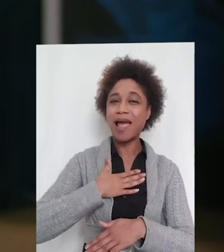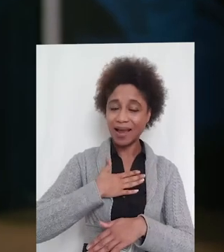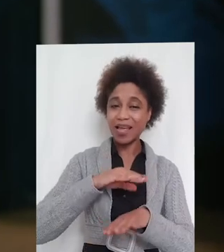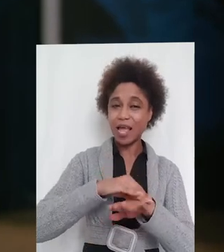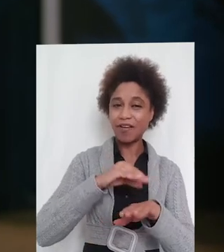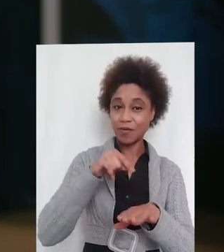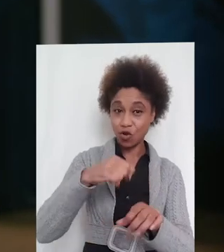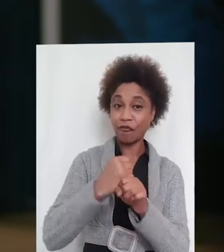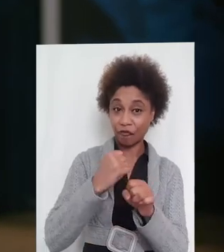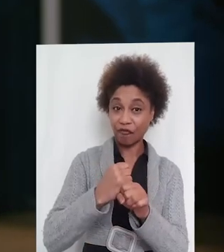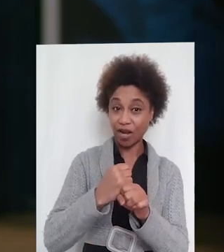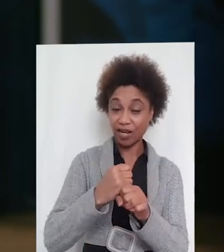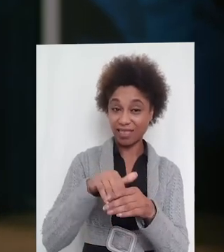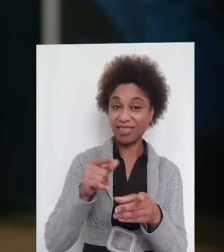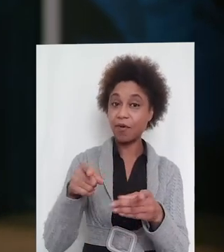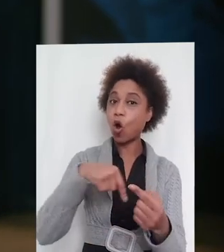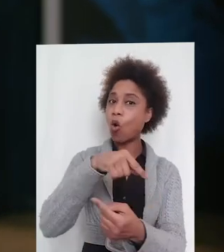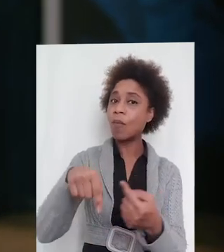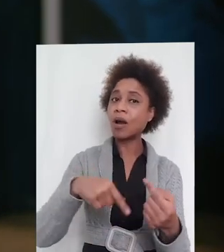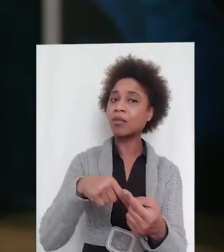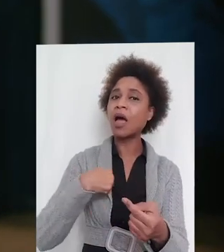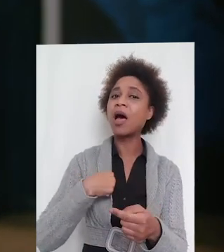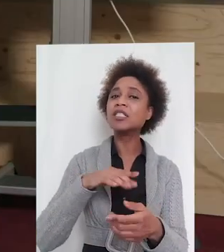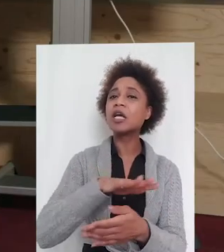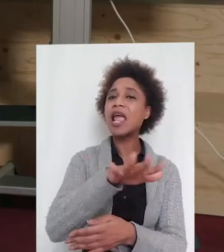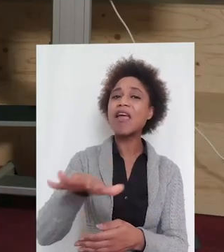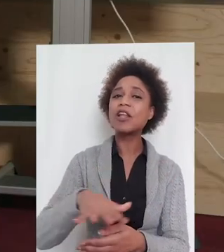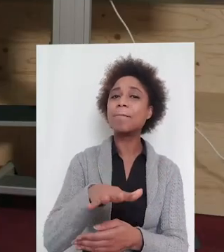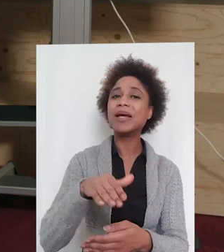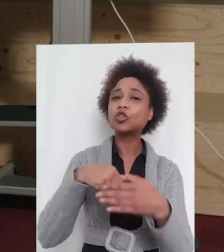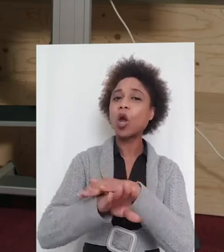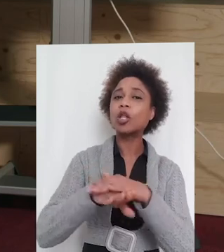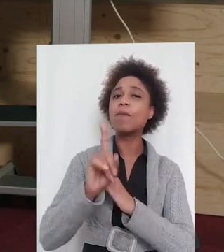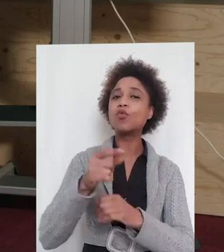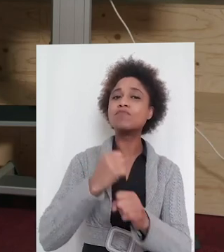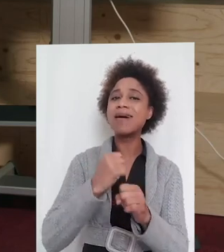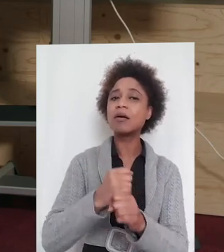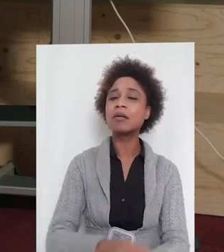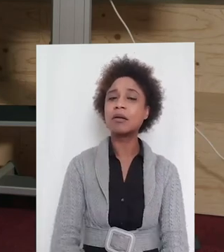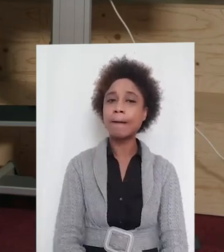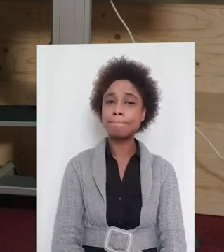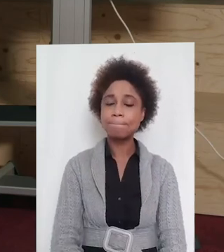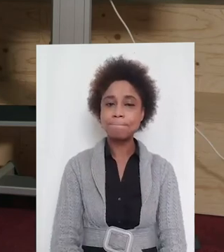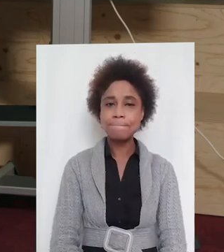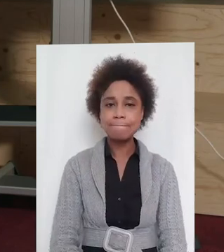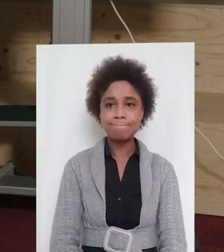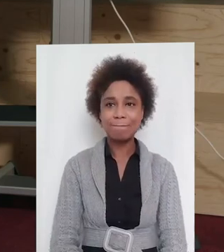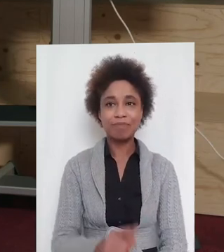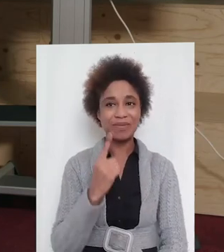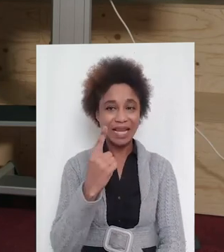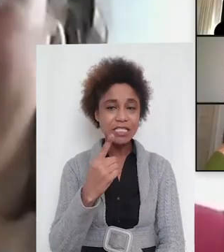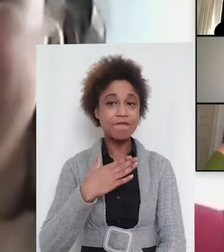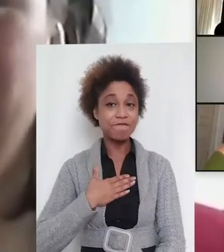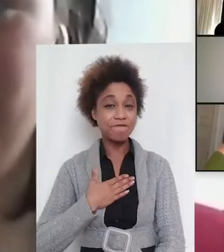werk. Hoe ga jij daarmee om als je een evenement toegankelijk moet maken? Nou, een van mijn